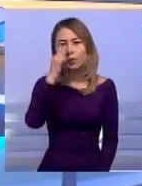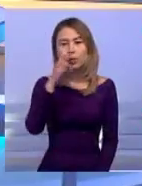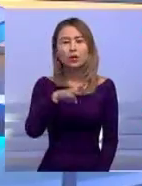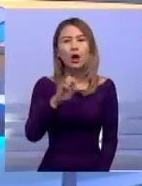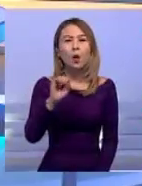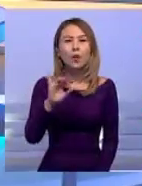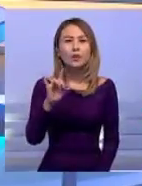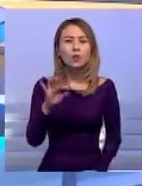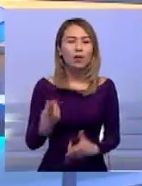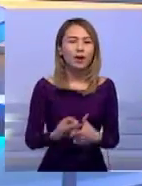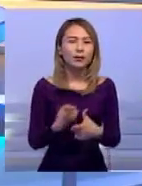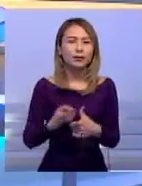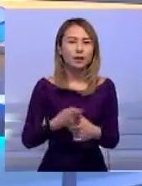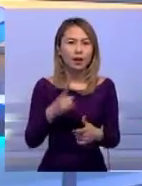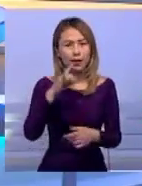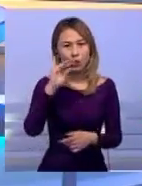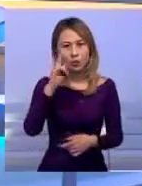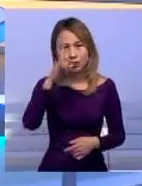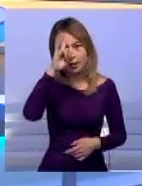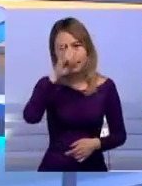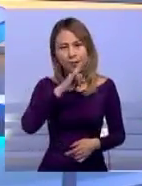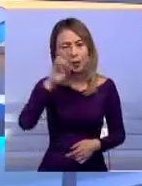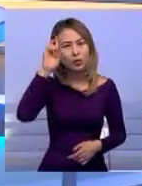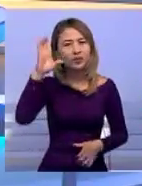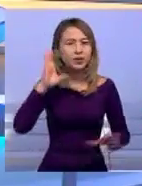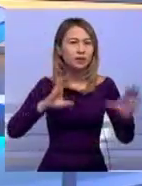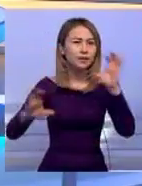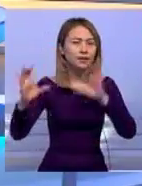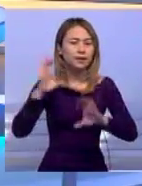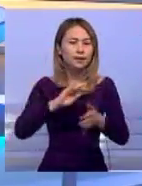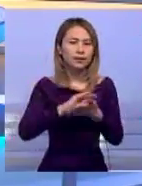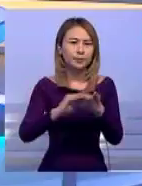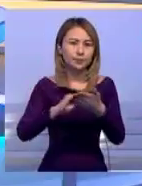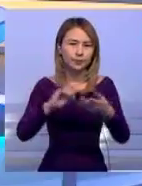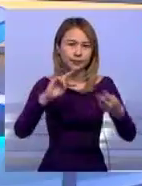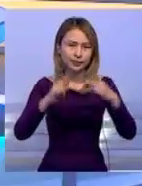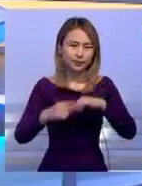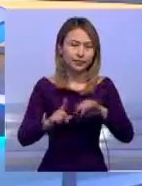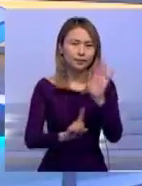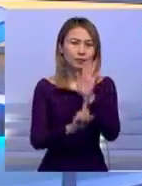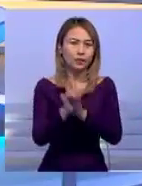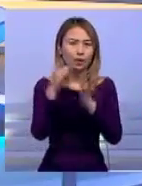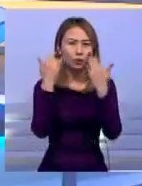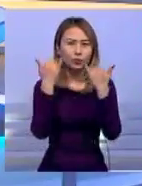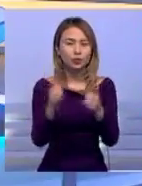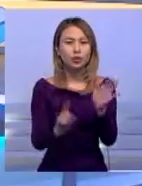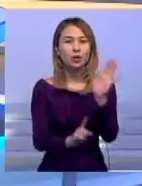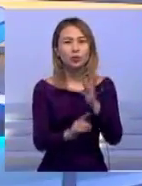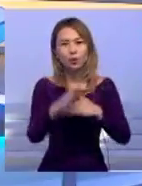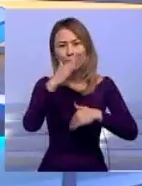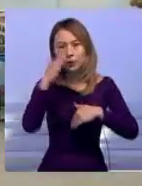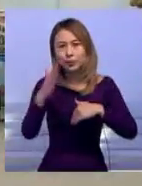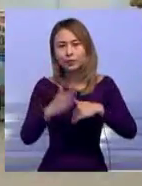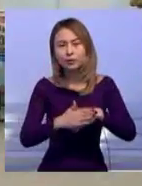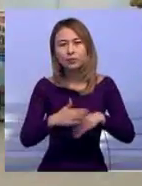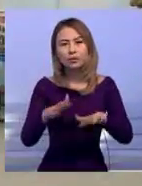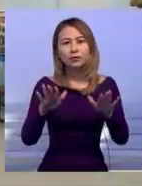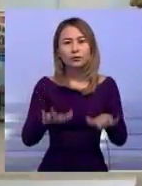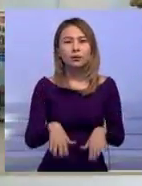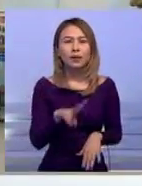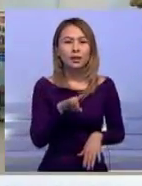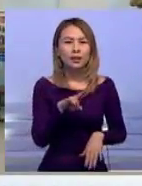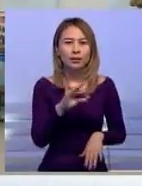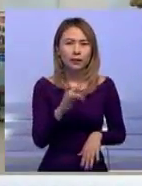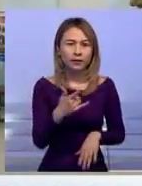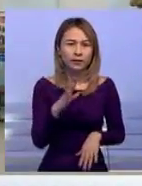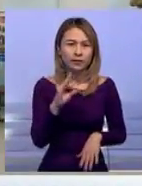Шымкенттегі Мұхтар Әуезов атындағы Оңтүстік Қазақстан мемлекеттік университеті латын әліпбиін оқытуды қолға алды. Бұл үшін таяуда оқу ордасы